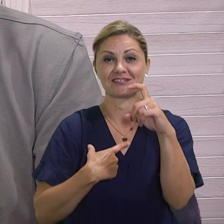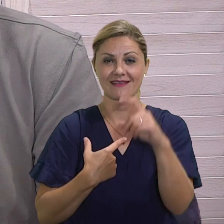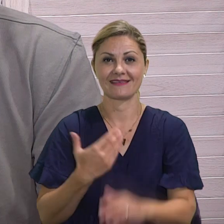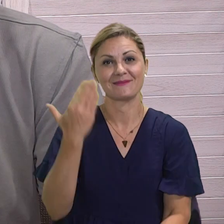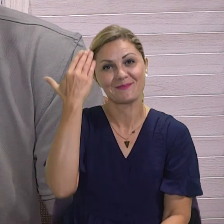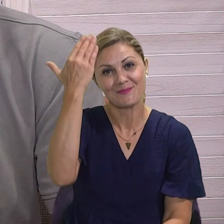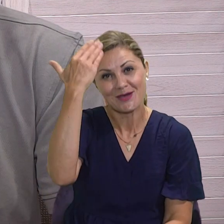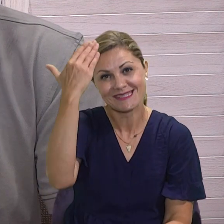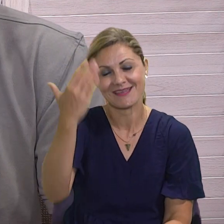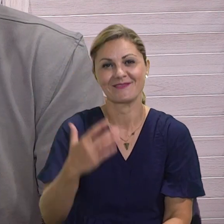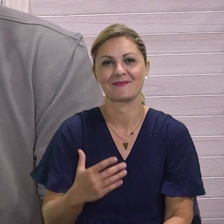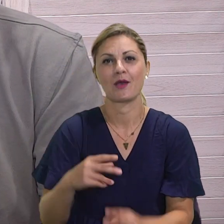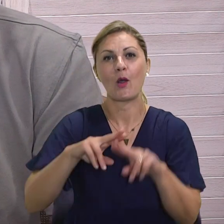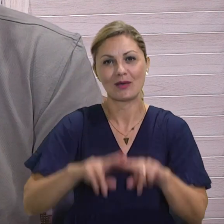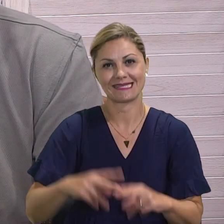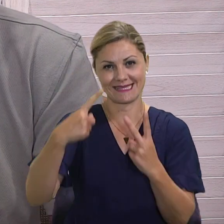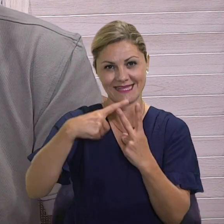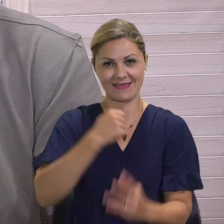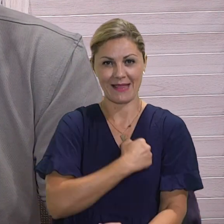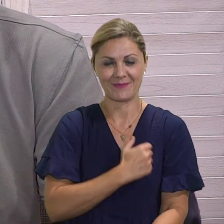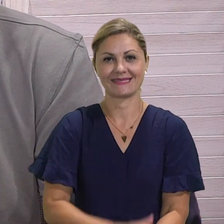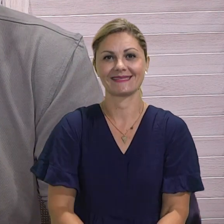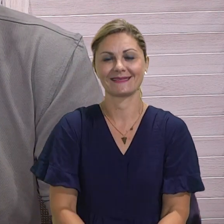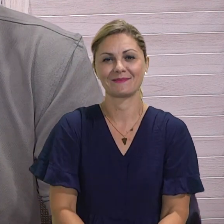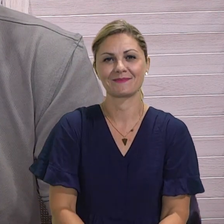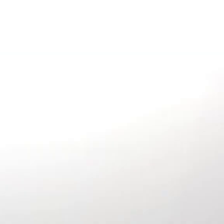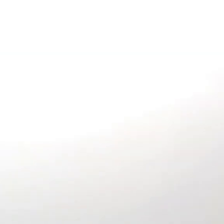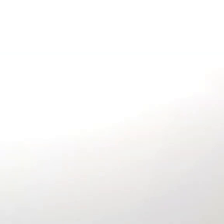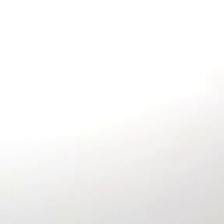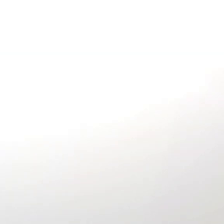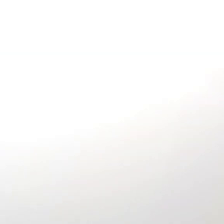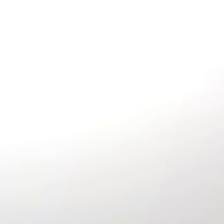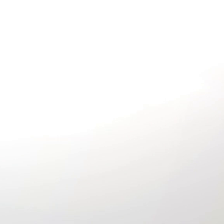vama, dragi gledatelji. Vidimo se u idućoj Čakalici. Srdačan pozdrav i ostanite uz TV Dalmaciju.